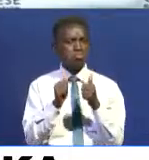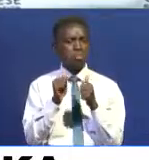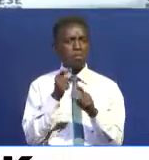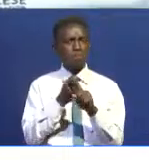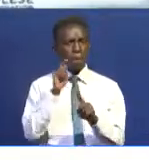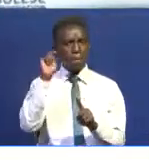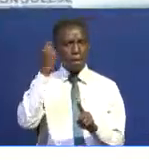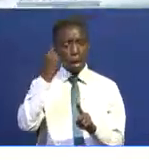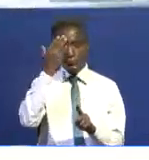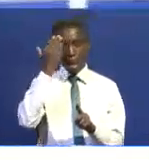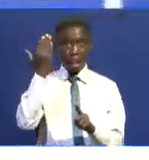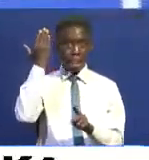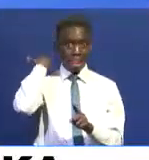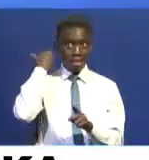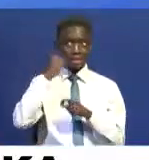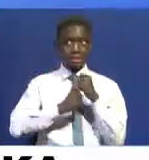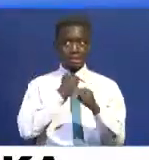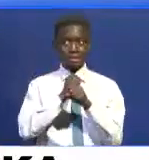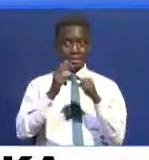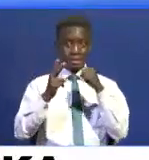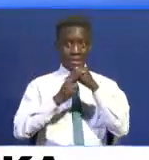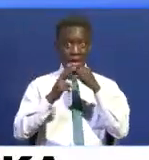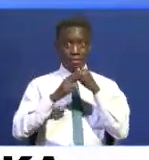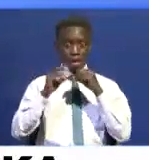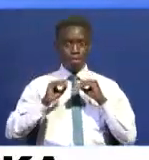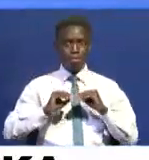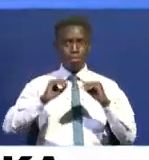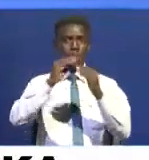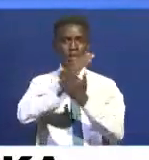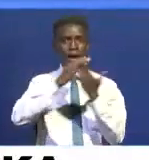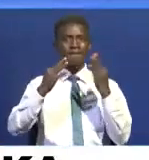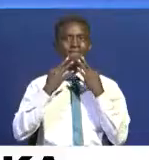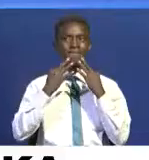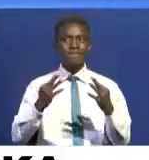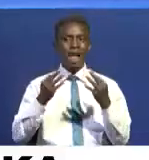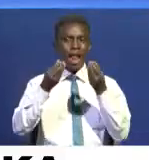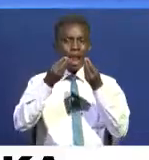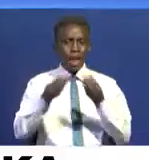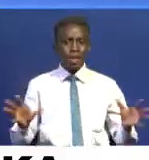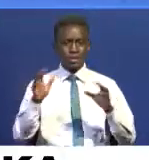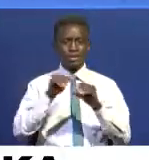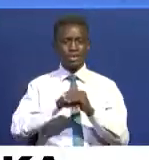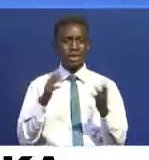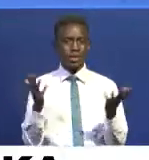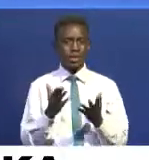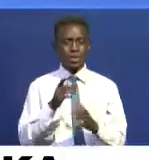mabondia saba waliofuzu kwa nusu finali walipoteza mapigano yao mjini Yaounde, Kameruna.